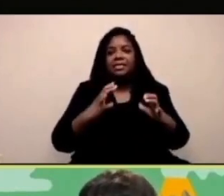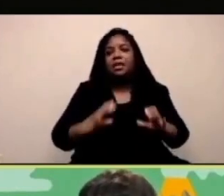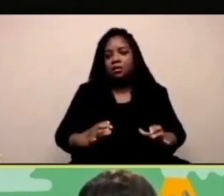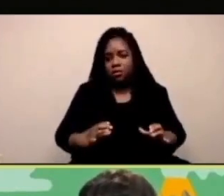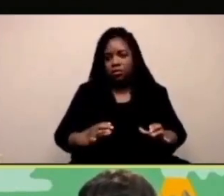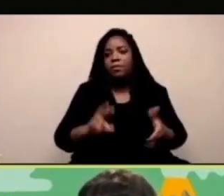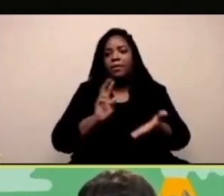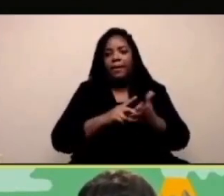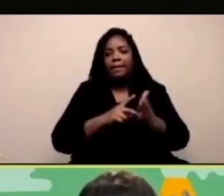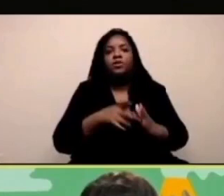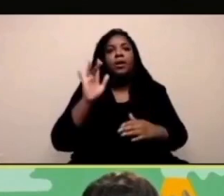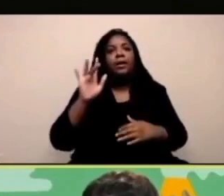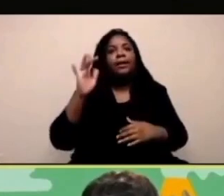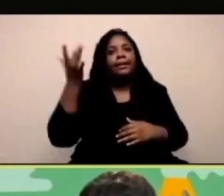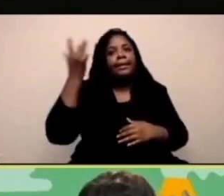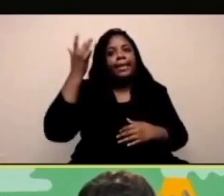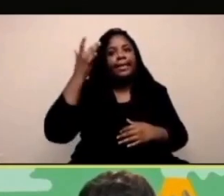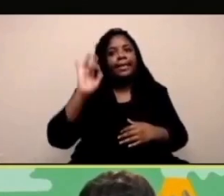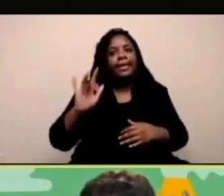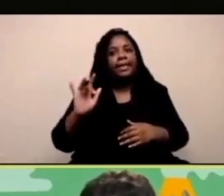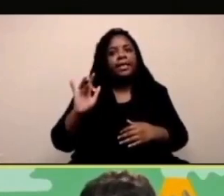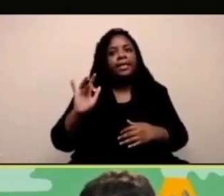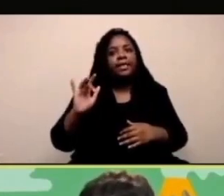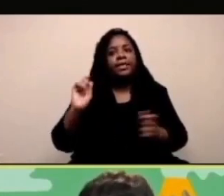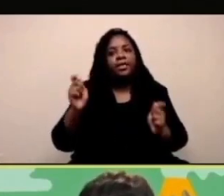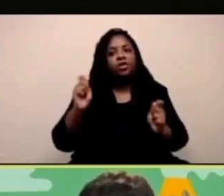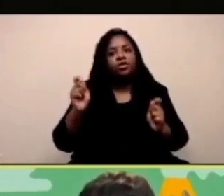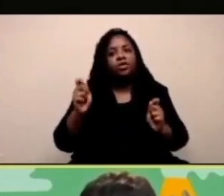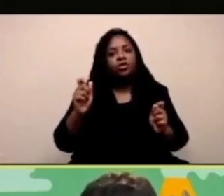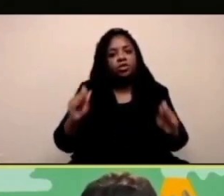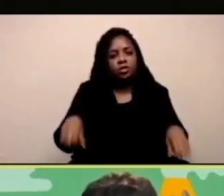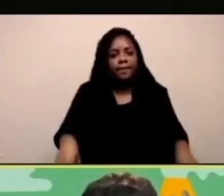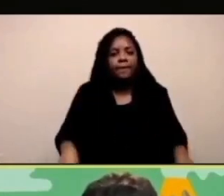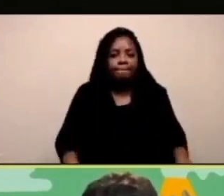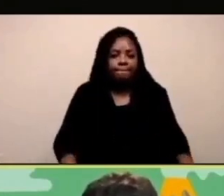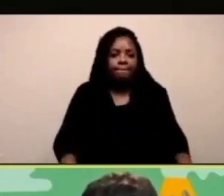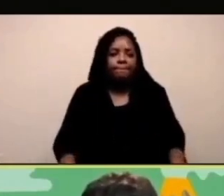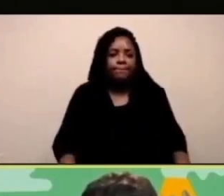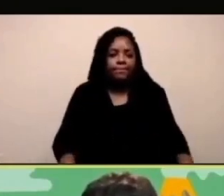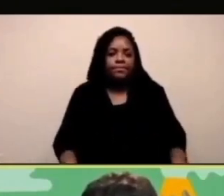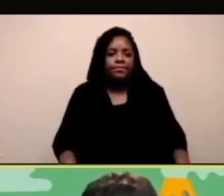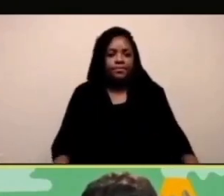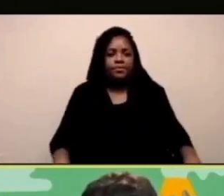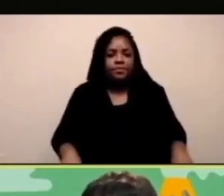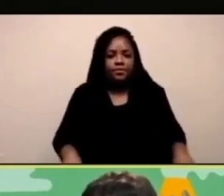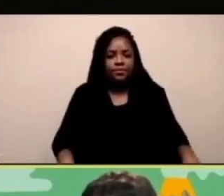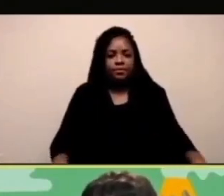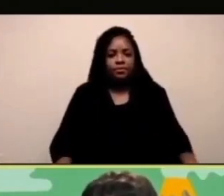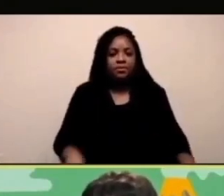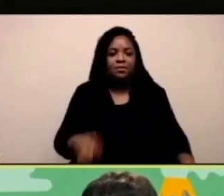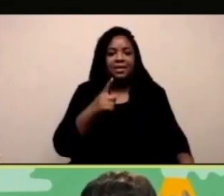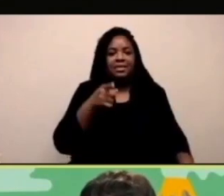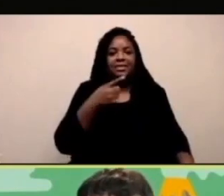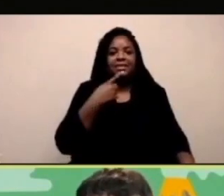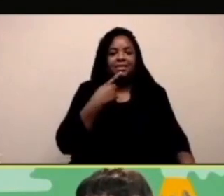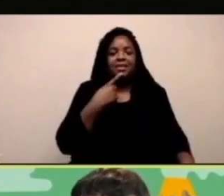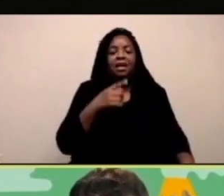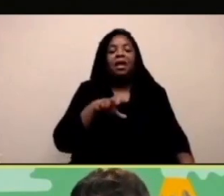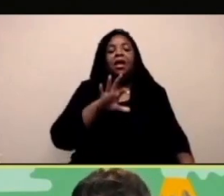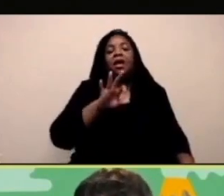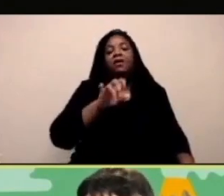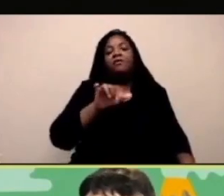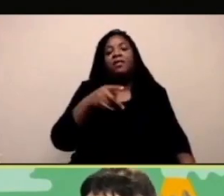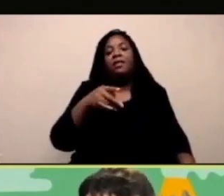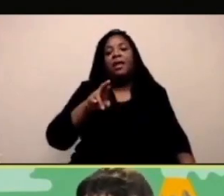結構ナイスですがであとコードはまた同じですで次の後コスチュームに